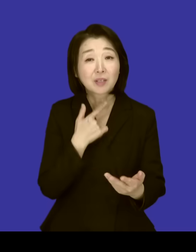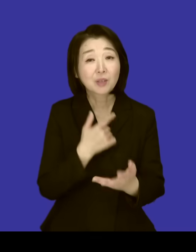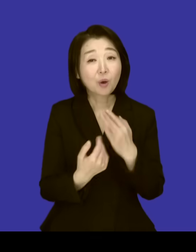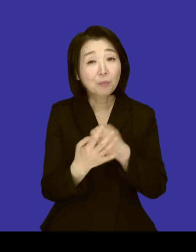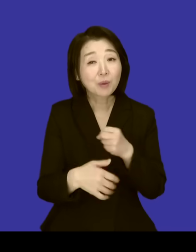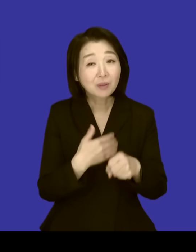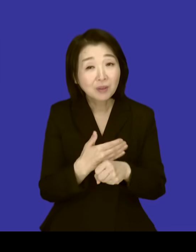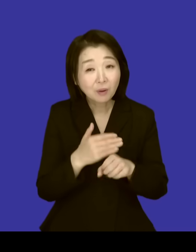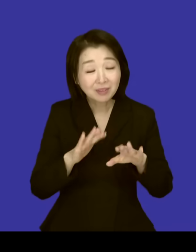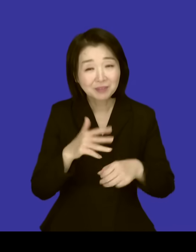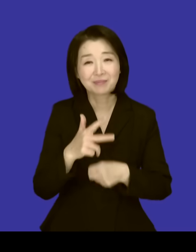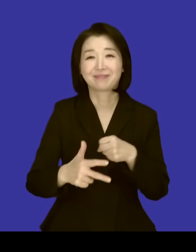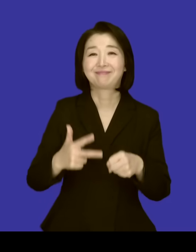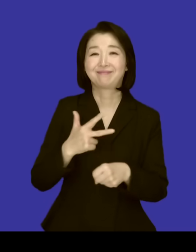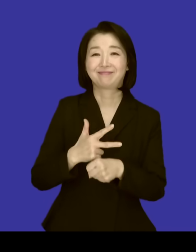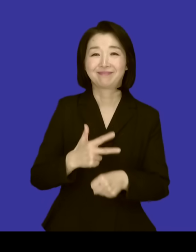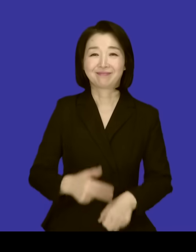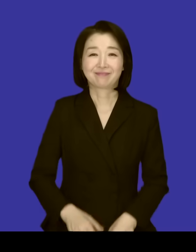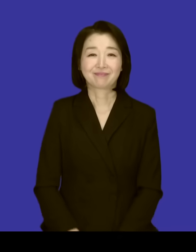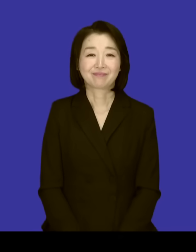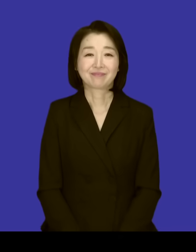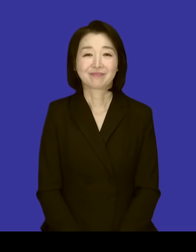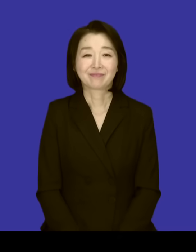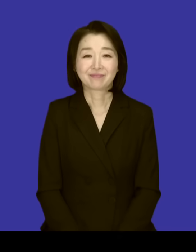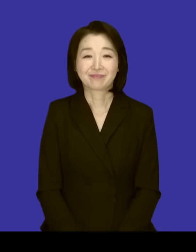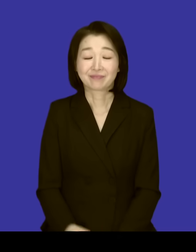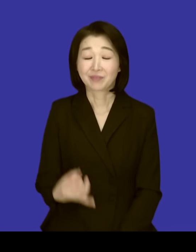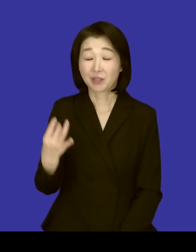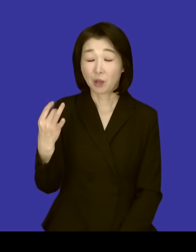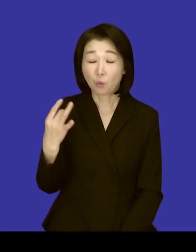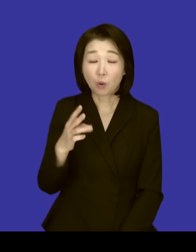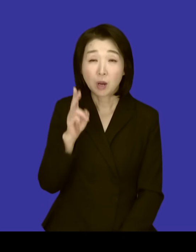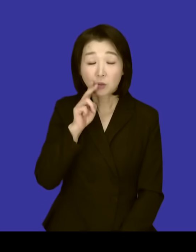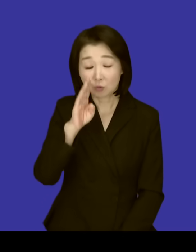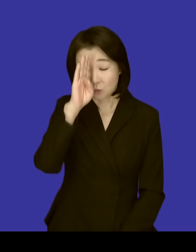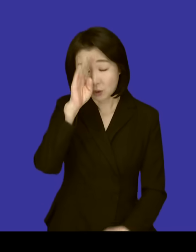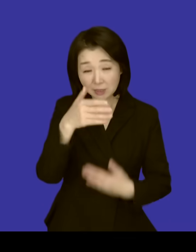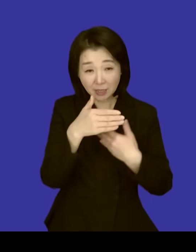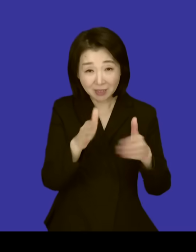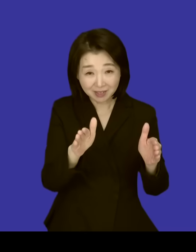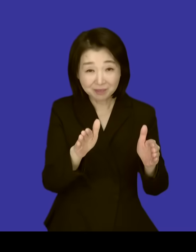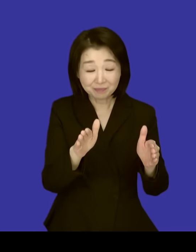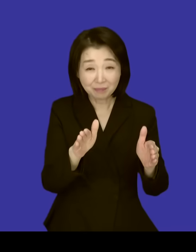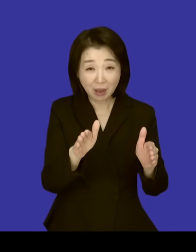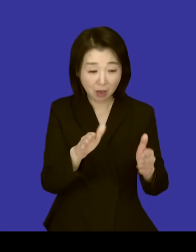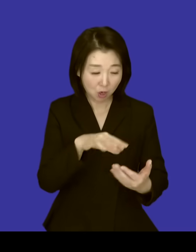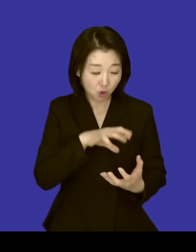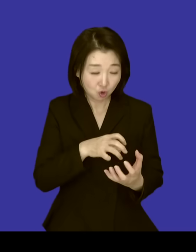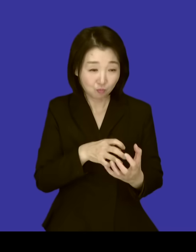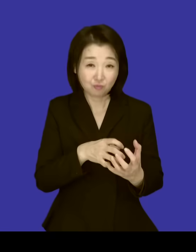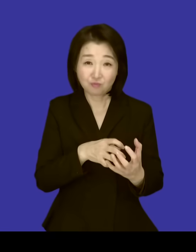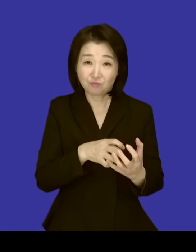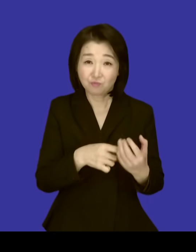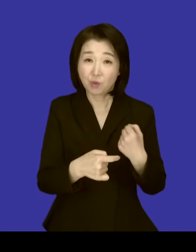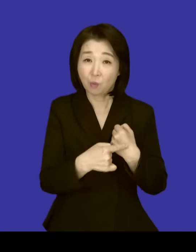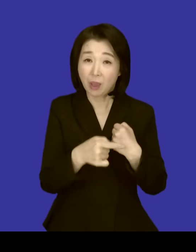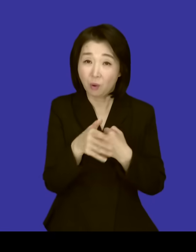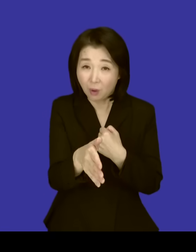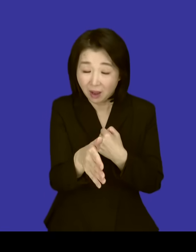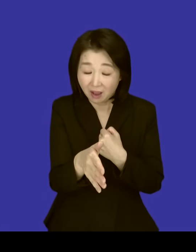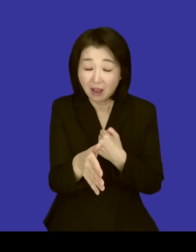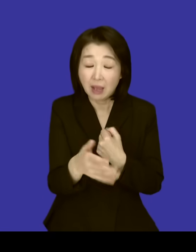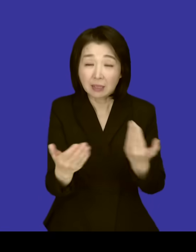지금 이제 7년차 간호사고요. 예. 원래는 중환자실에서 흉부외과 중환자실에서 근무를 하다가 현재는